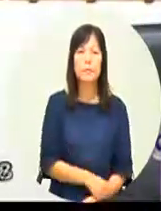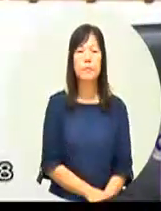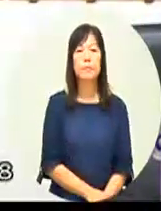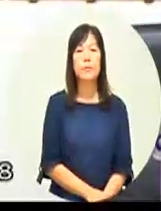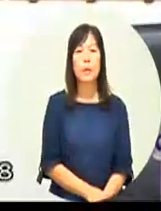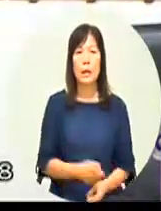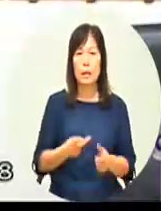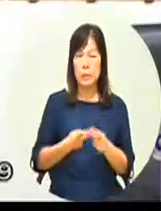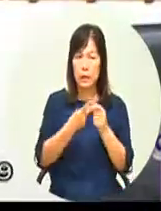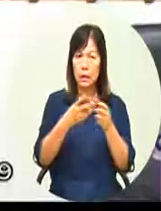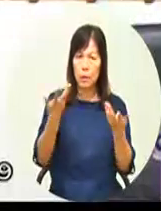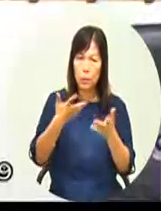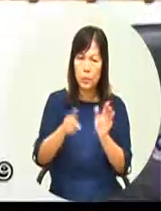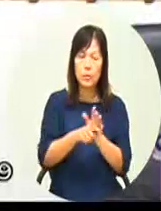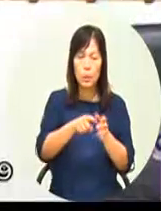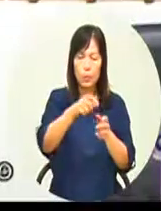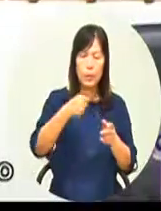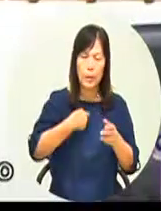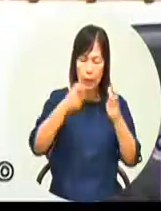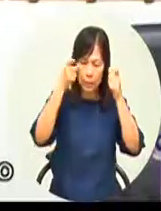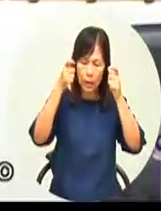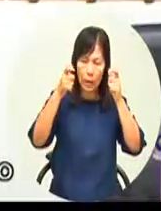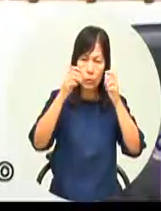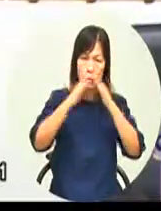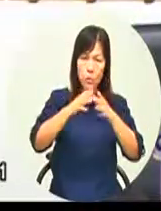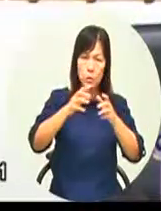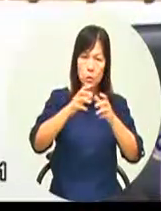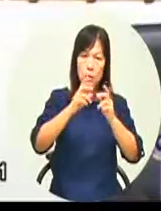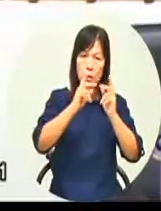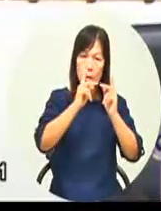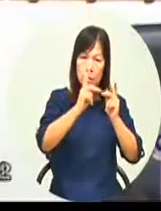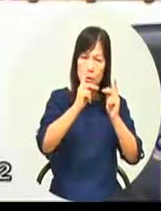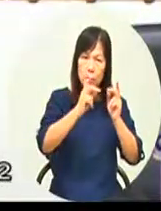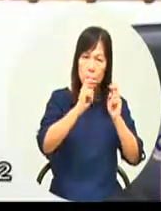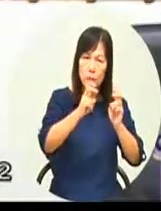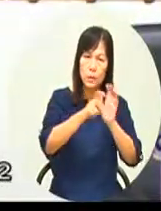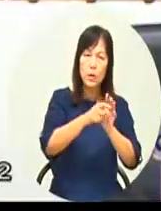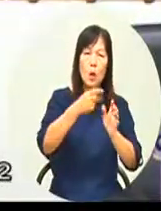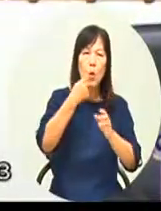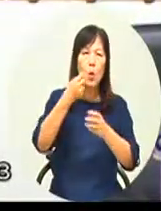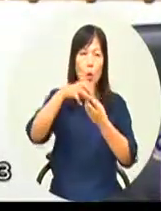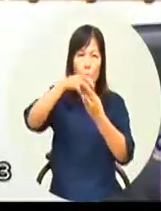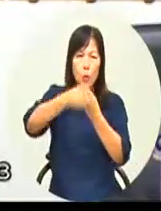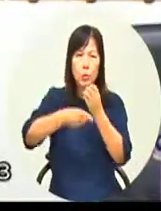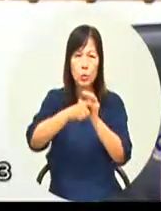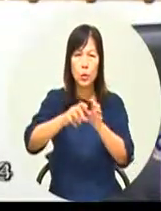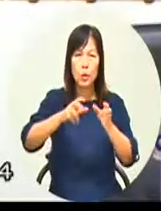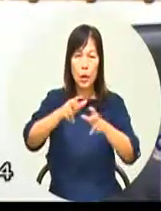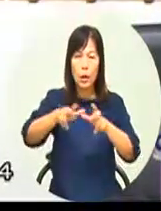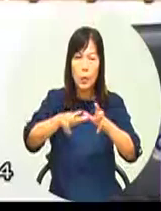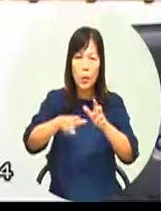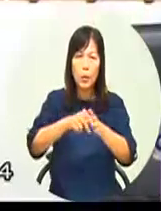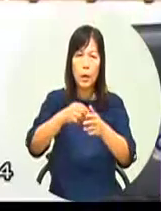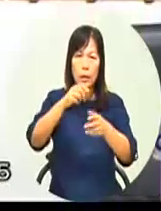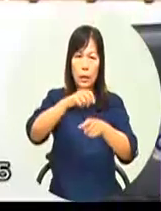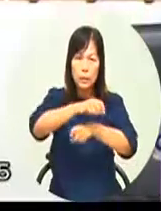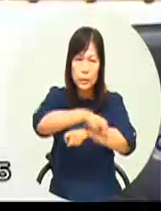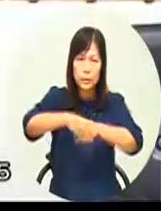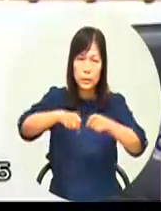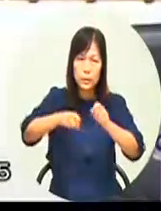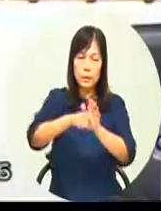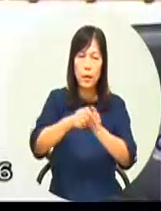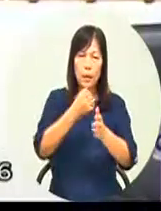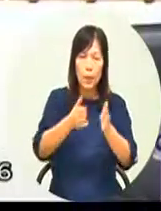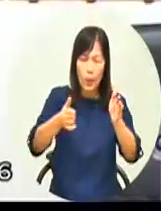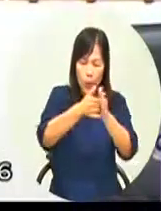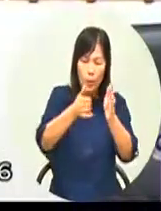第二个问题，我知道高雄捷运系统红橘线现在那个路网建设计划，现在的运输量是其实已经